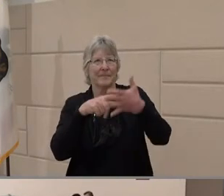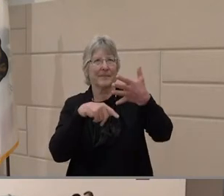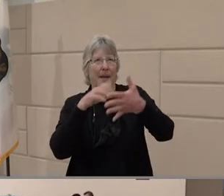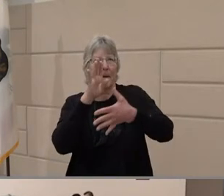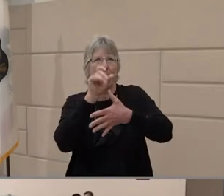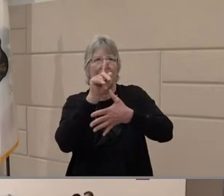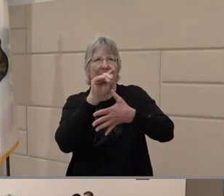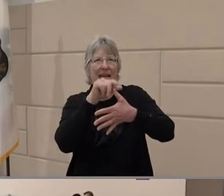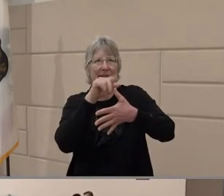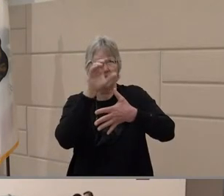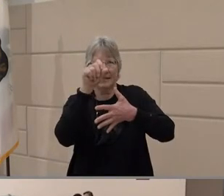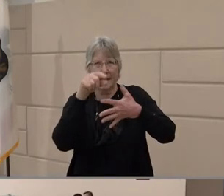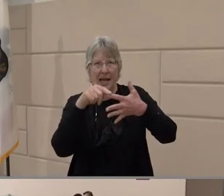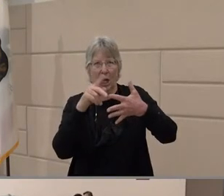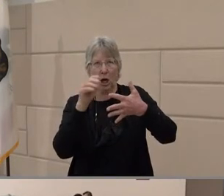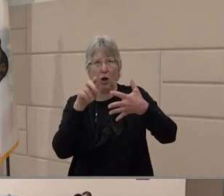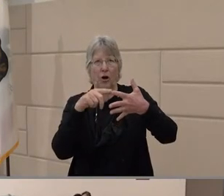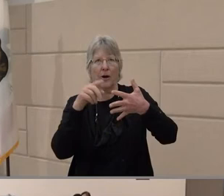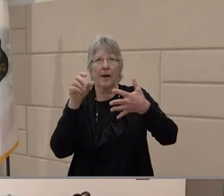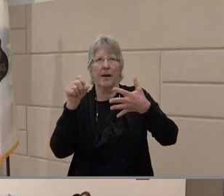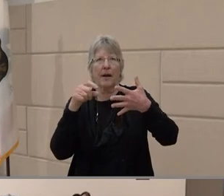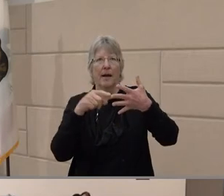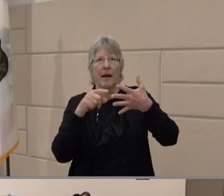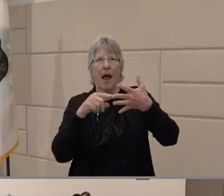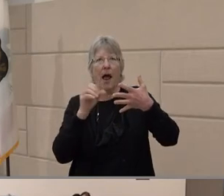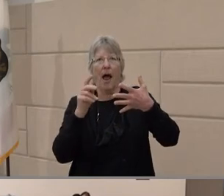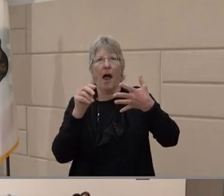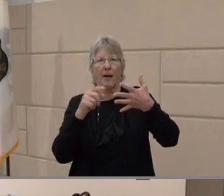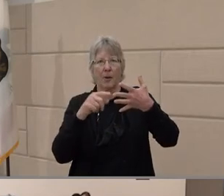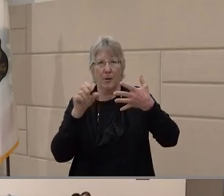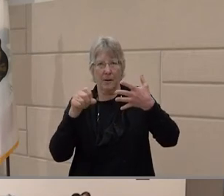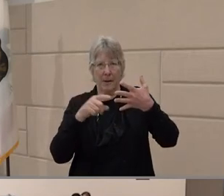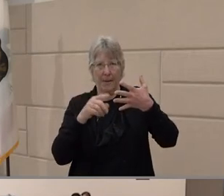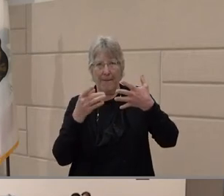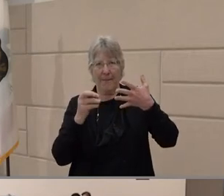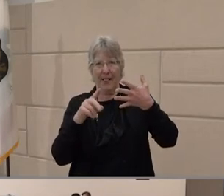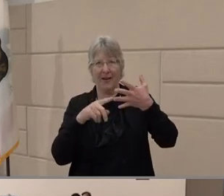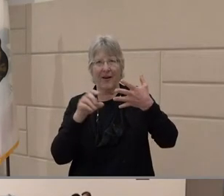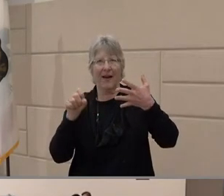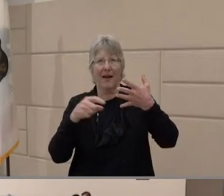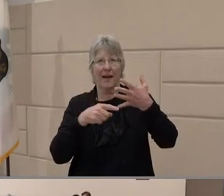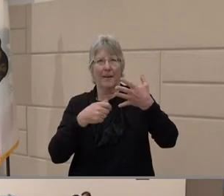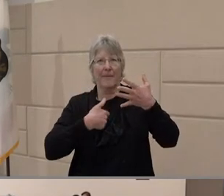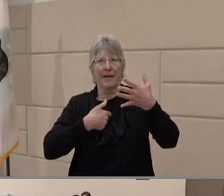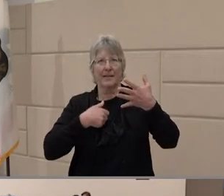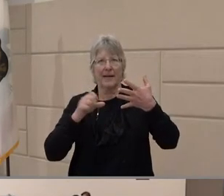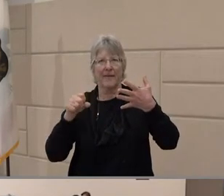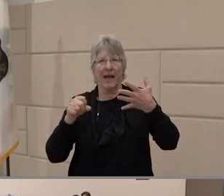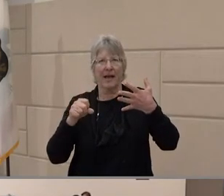ยังยูพรูมลูกอาร์โร